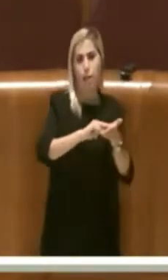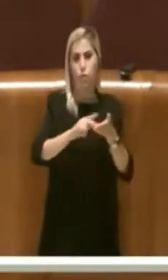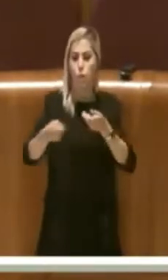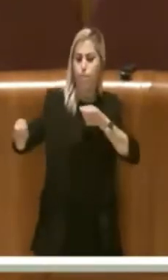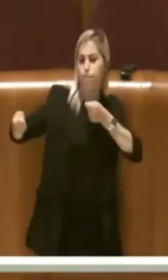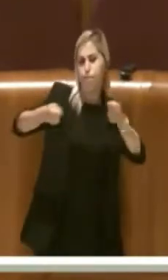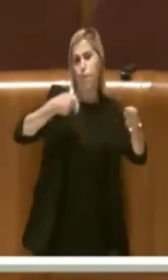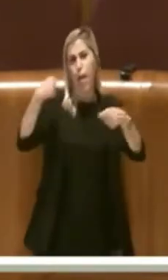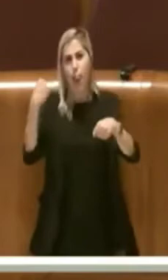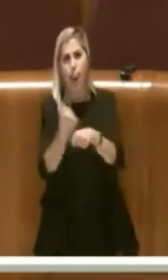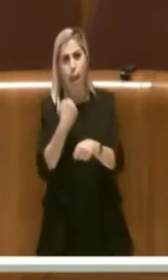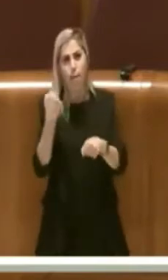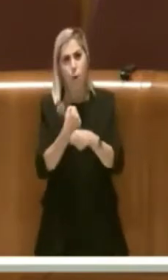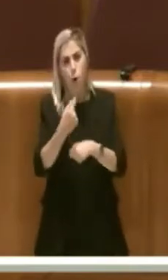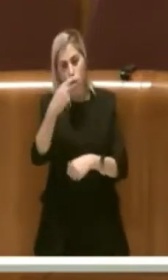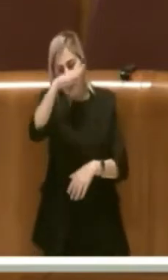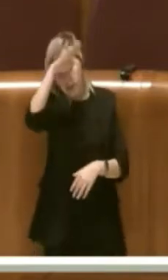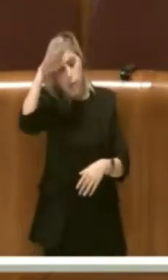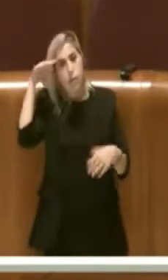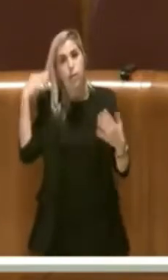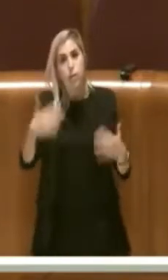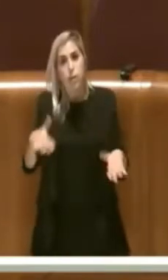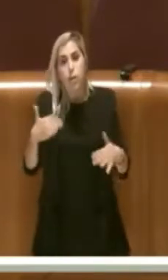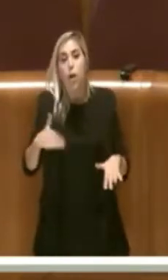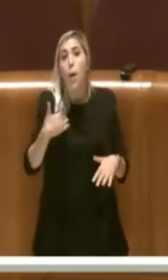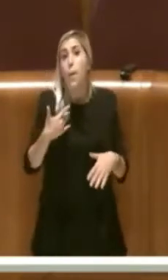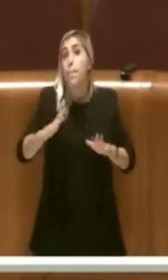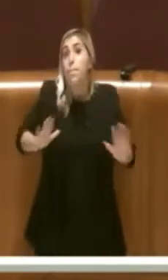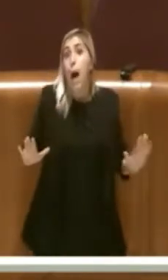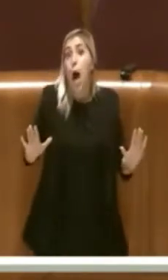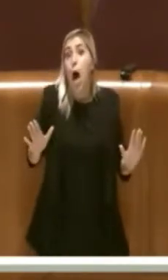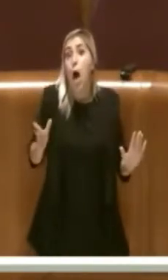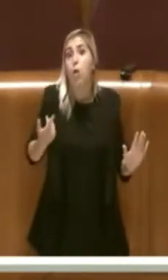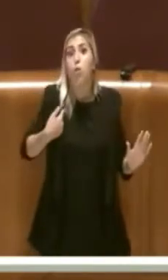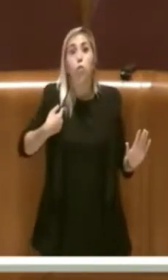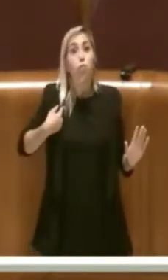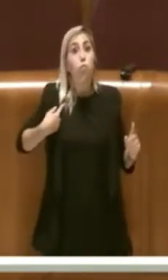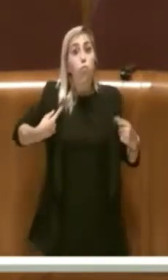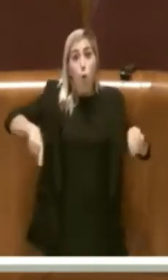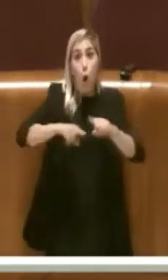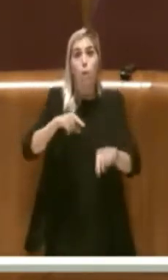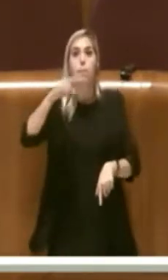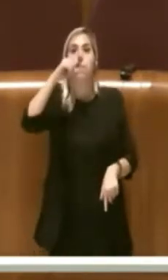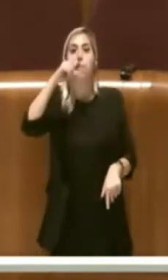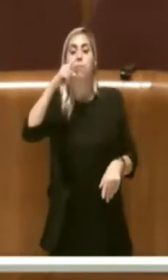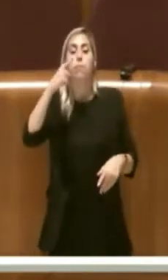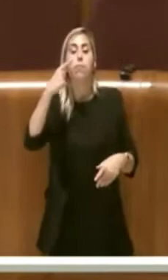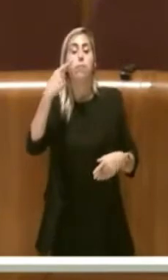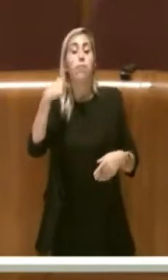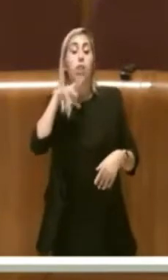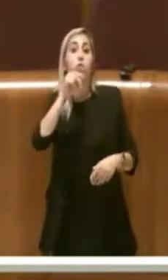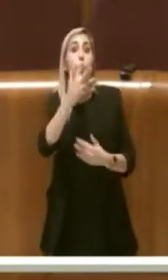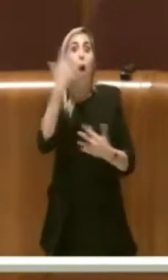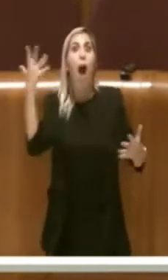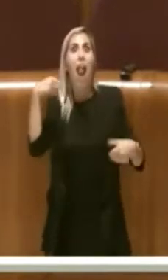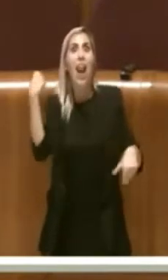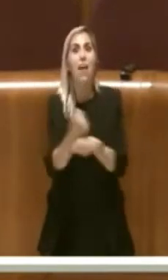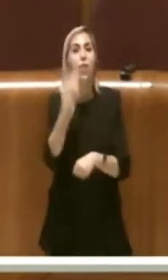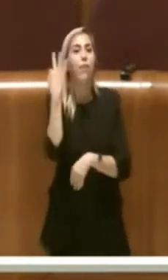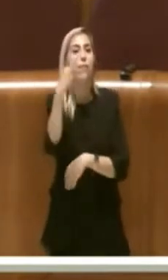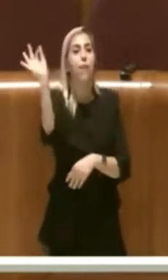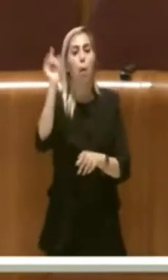un lavoro veramente duro che non abbiamo la presunzione di considerare perfetto, chiaramente,